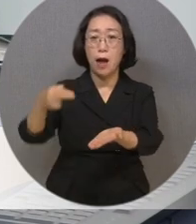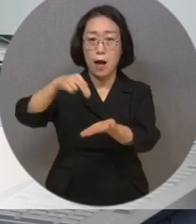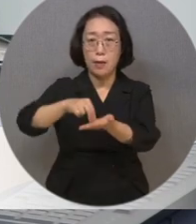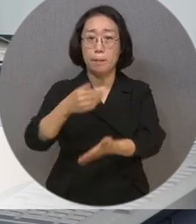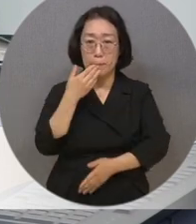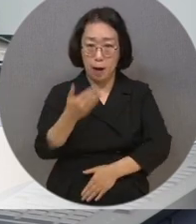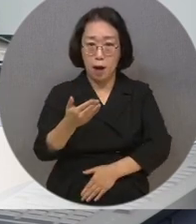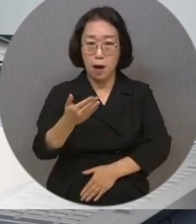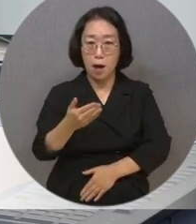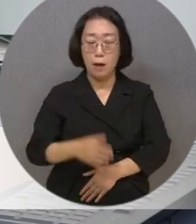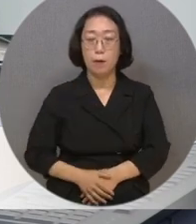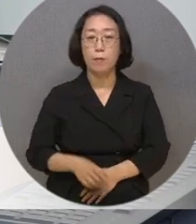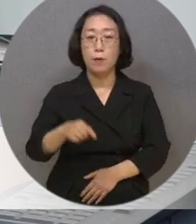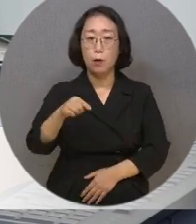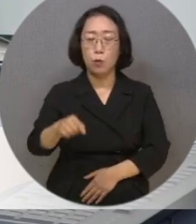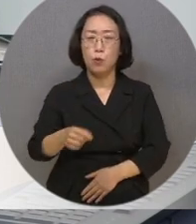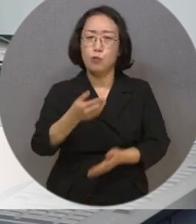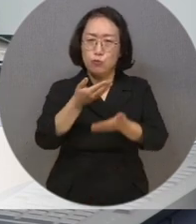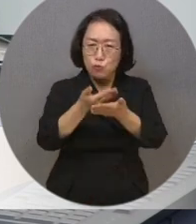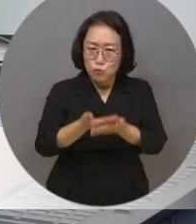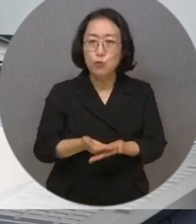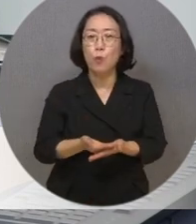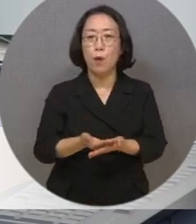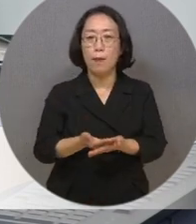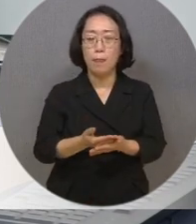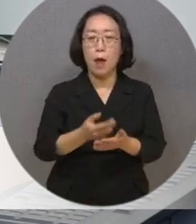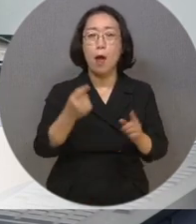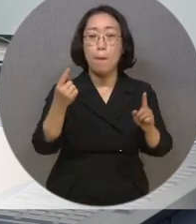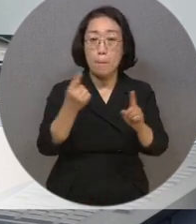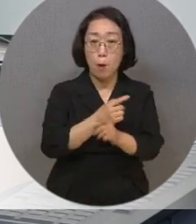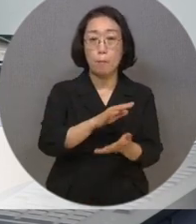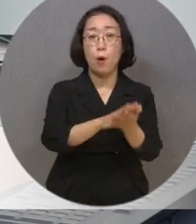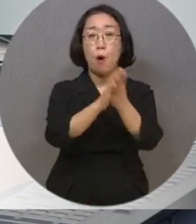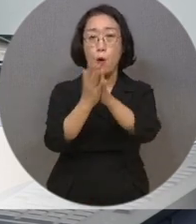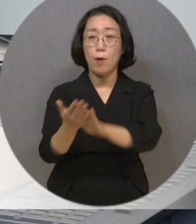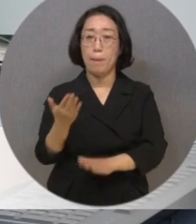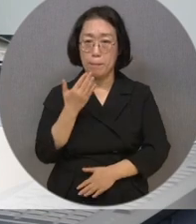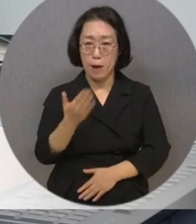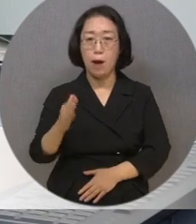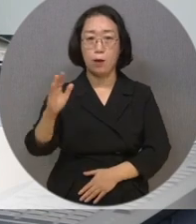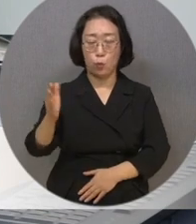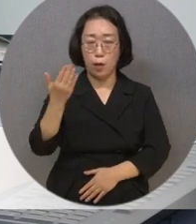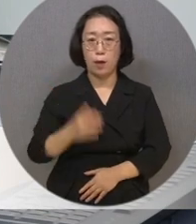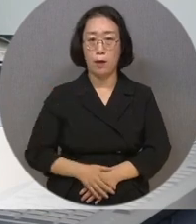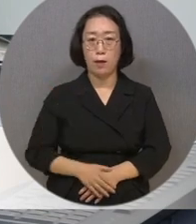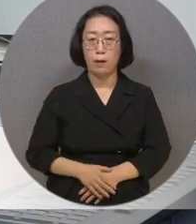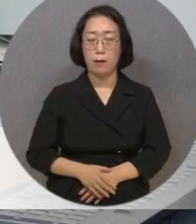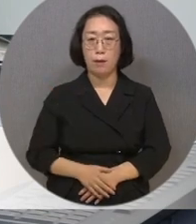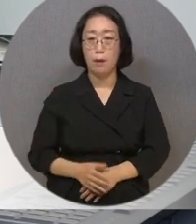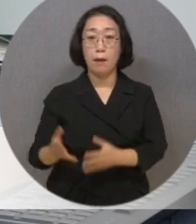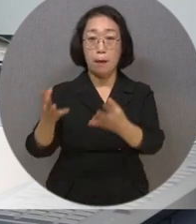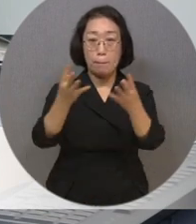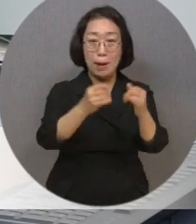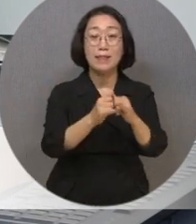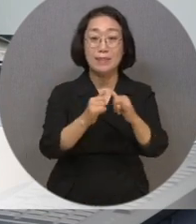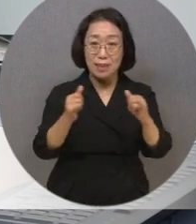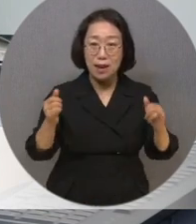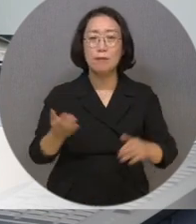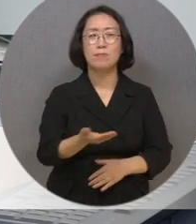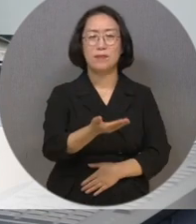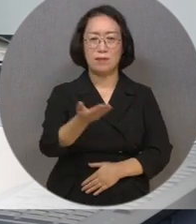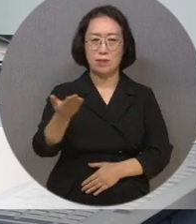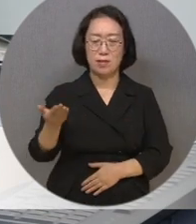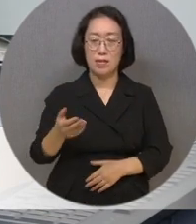이 나라의 하나의 핵을 그을 수 있는 그러한 좋은 기회가 아닐까 하는 생각이 듭니다. 그러므로서 많은 분들이